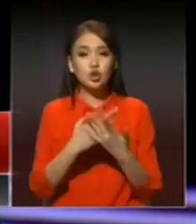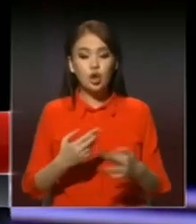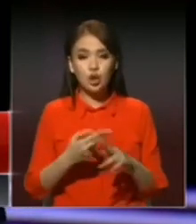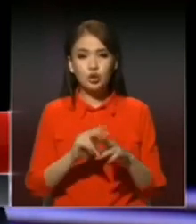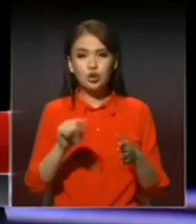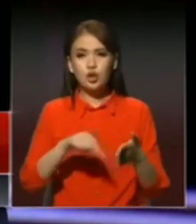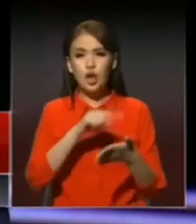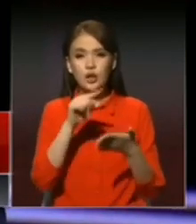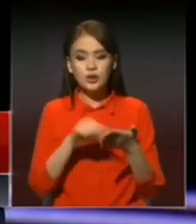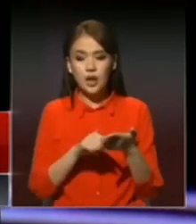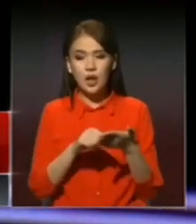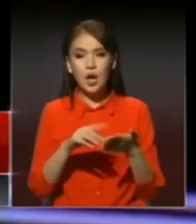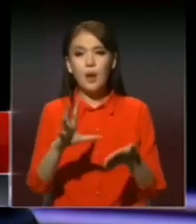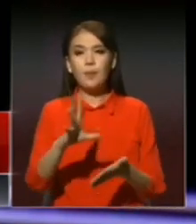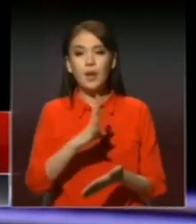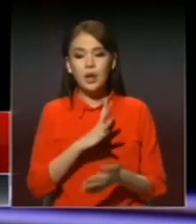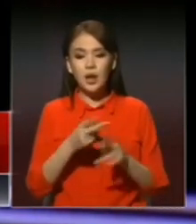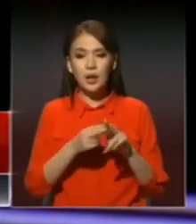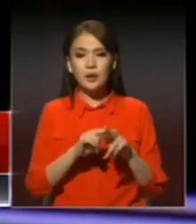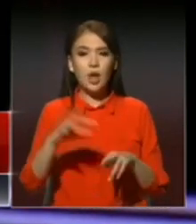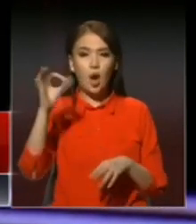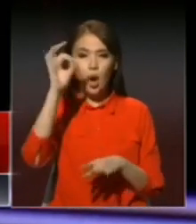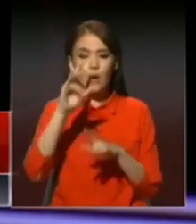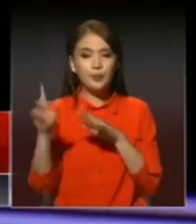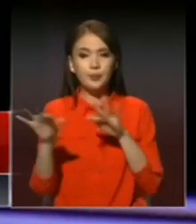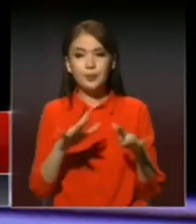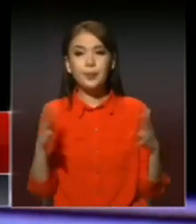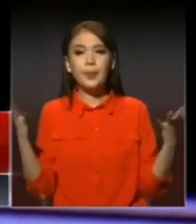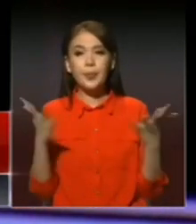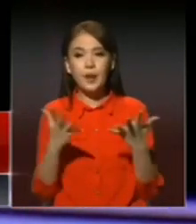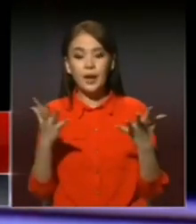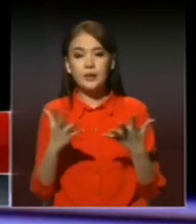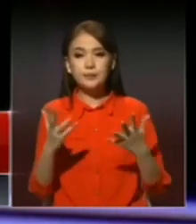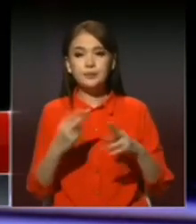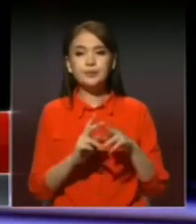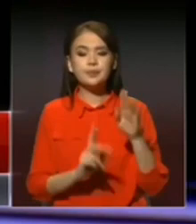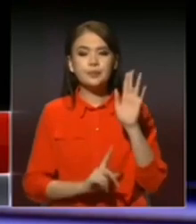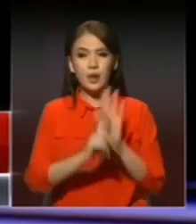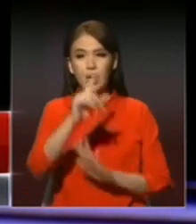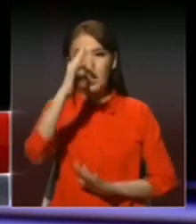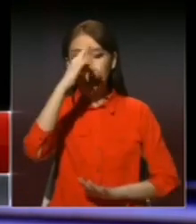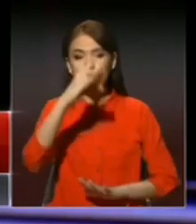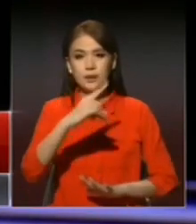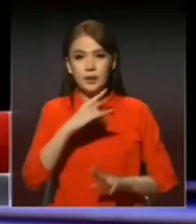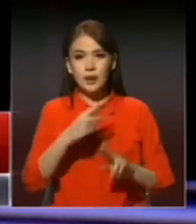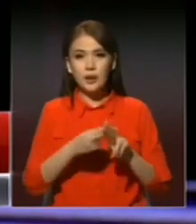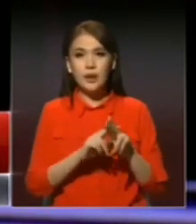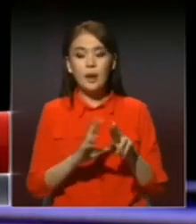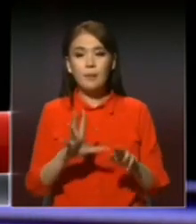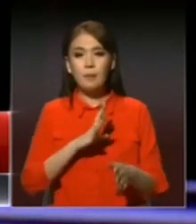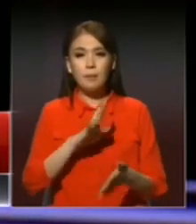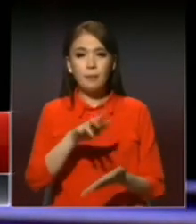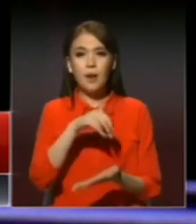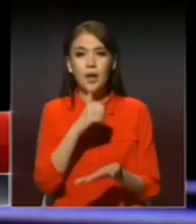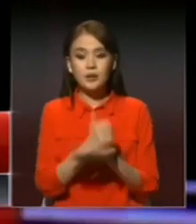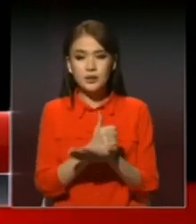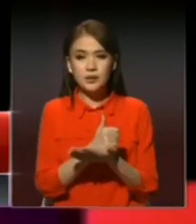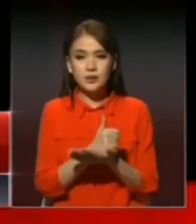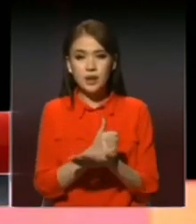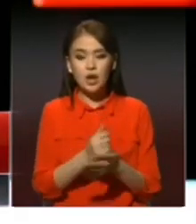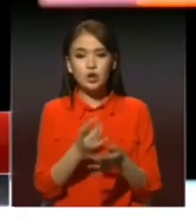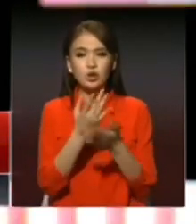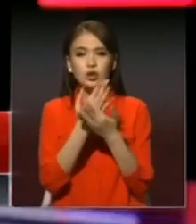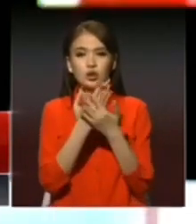сұрақтар қойылды, осы мақсат бойынша қандай іс-әрекет жасайды деген сияқты. Ол баста Қазақстан халқы ассамблеясында басты мақсатының бірі бұл